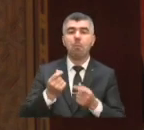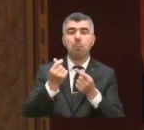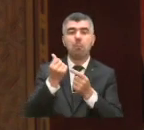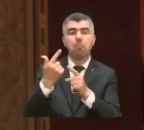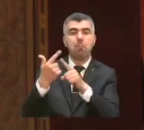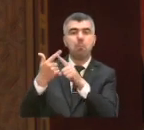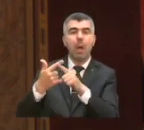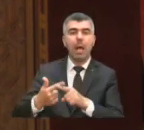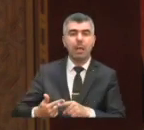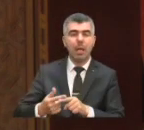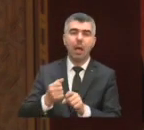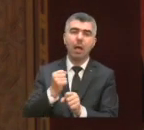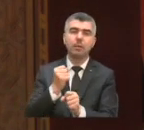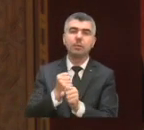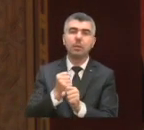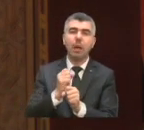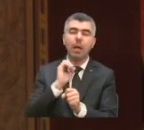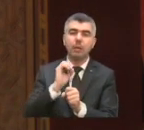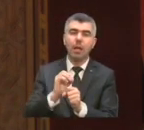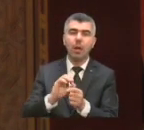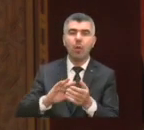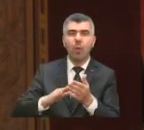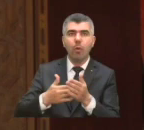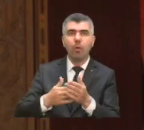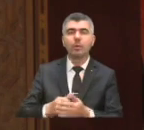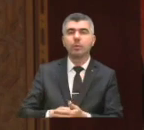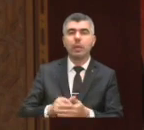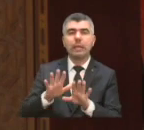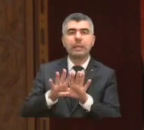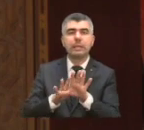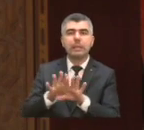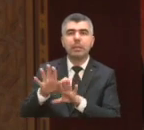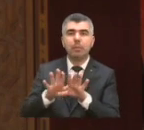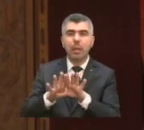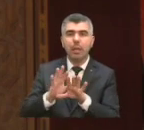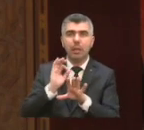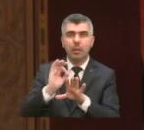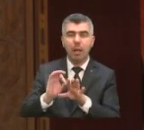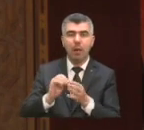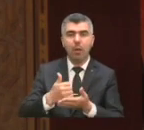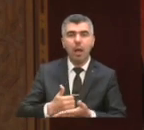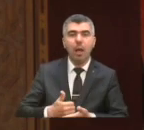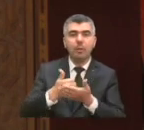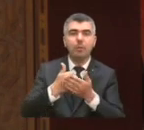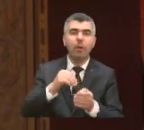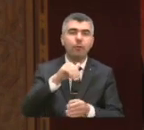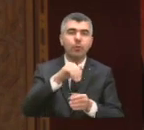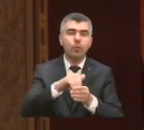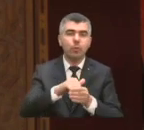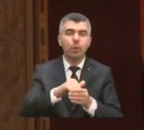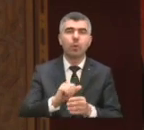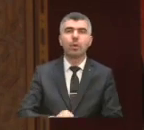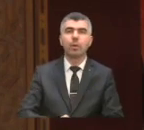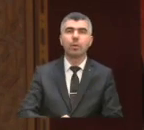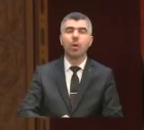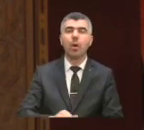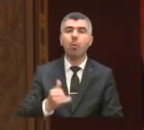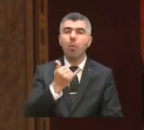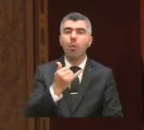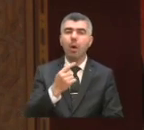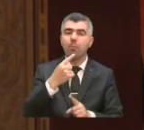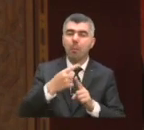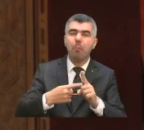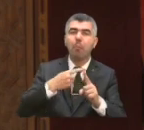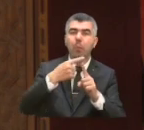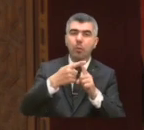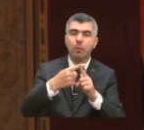في الآليات أو في الأجهزة التدبيرية التي تمول هذا الصندوق. الهدف أننا نطلعوا الموارد